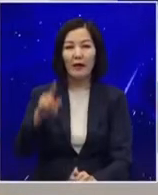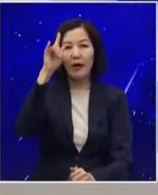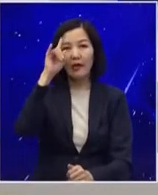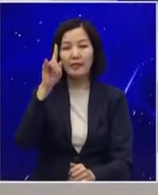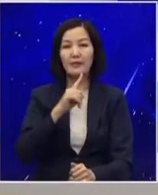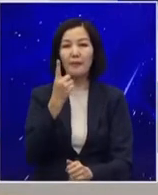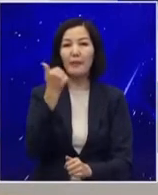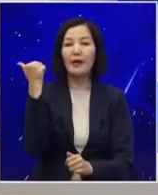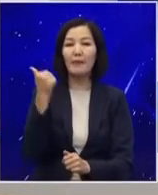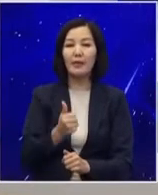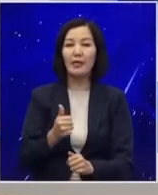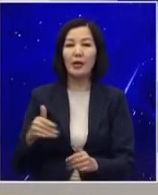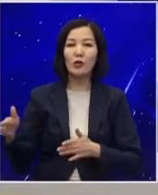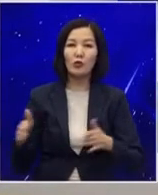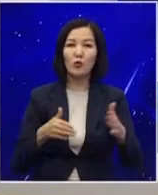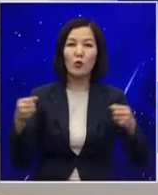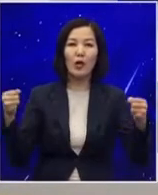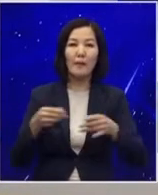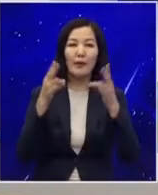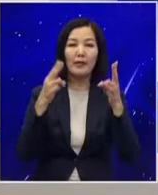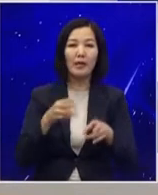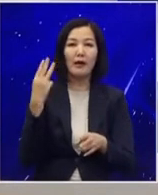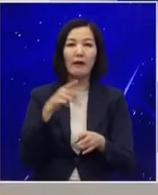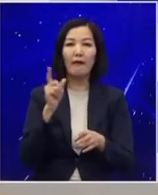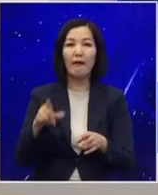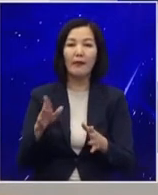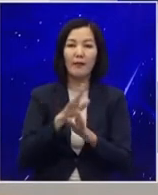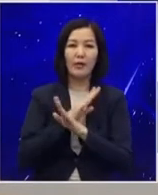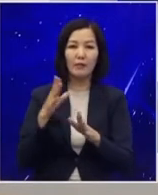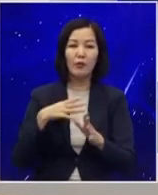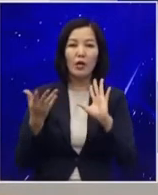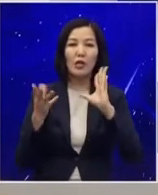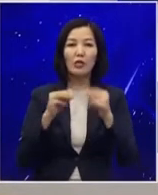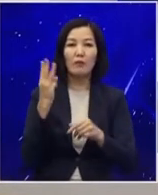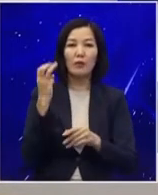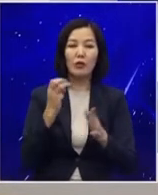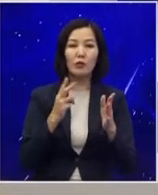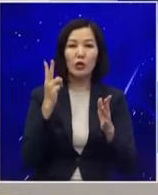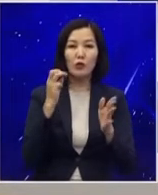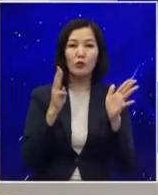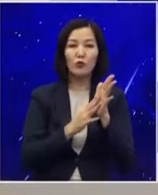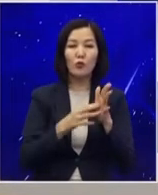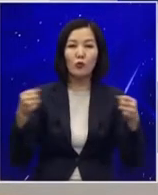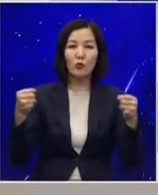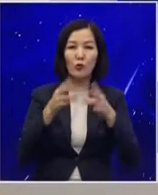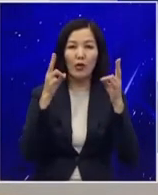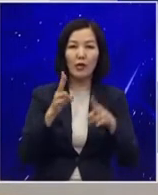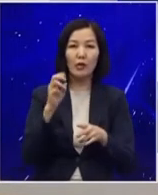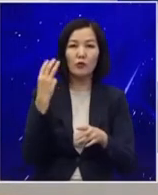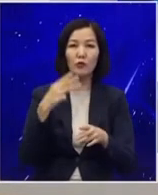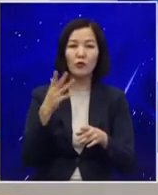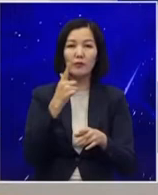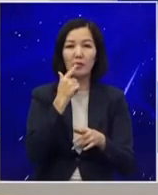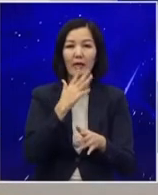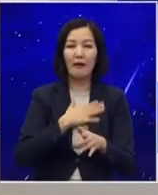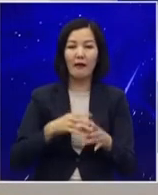Елімізде бір аптада жол апатынан 40 адам қаза тапты. Жалпы саны 209 жол көлік оқиғасы тіркеліп, 235 адам жарақат